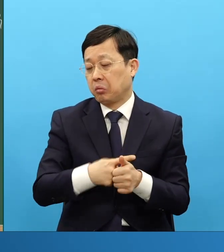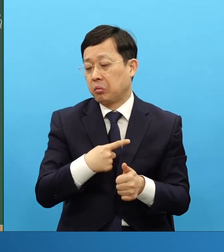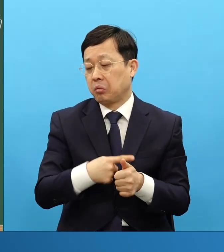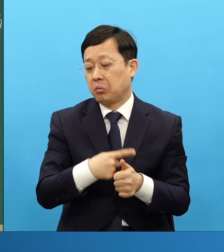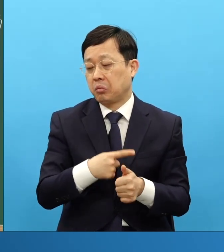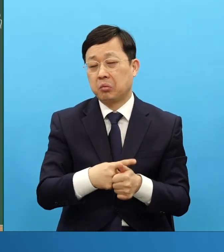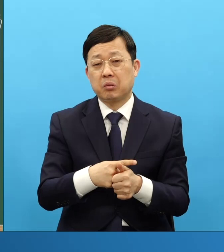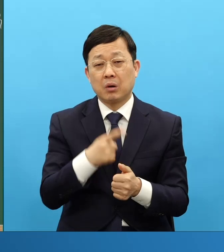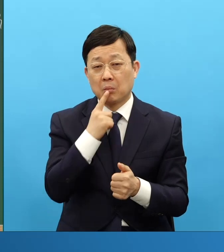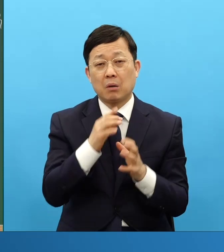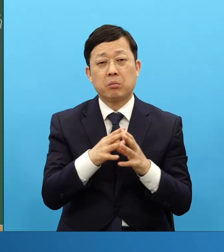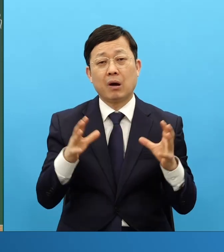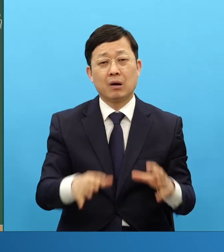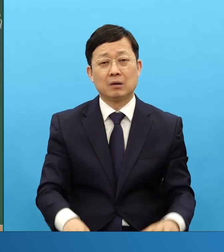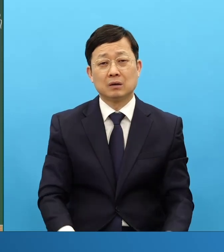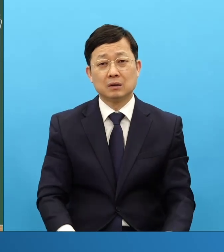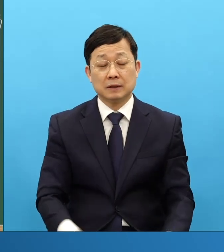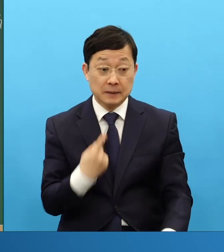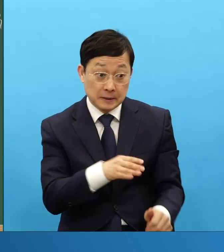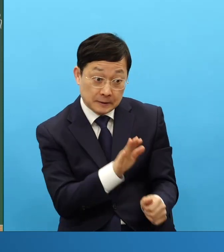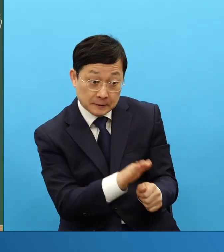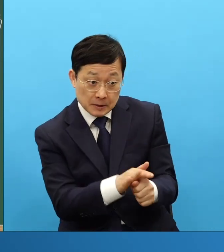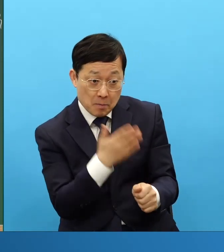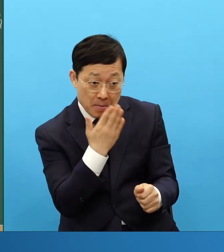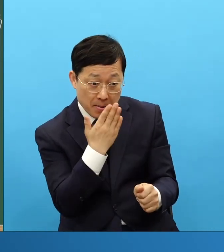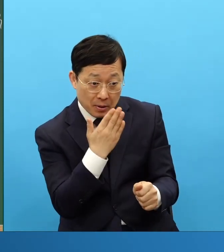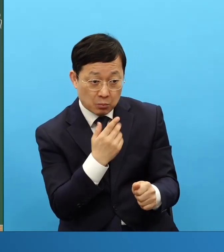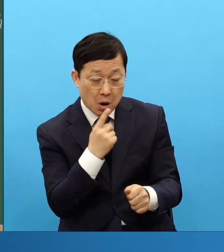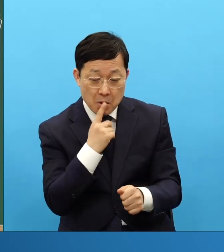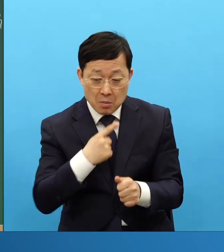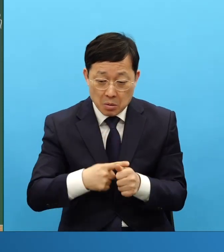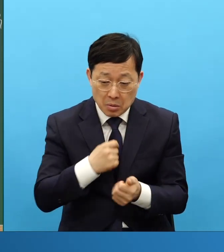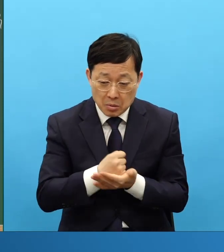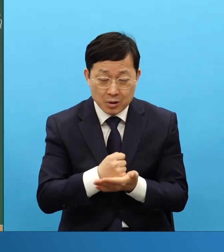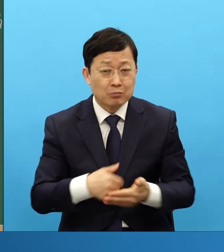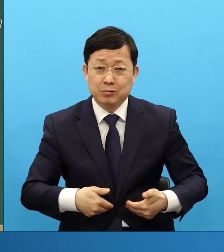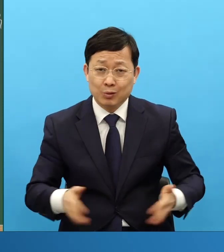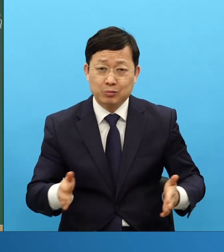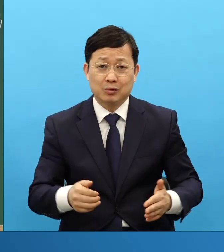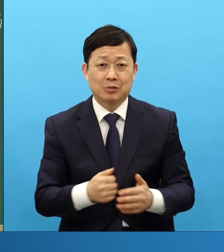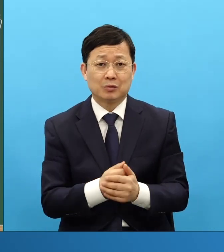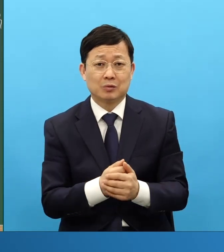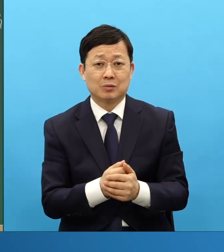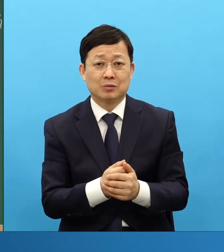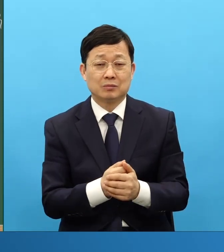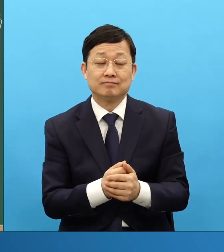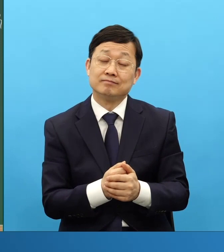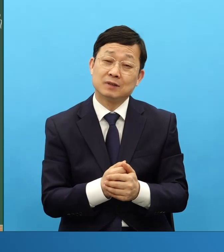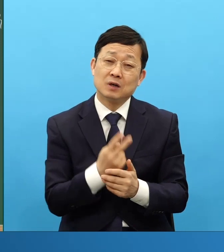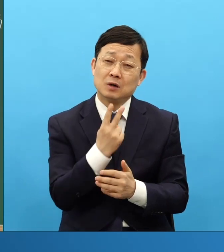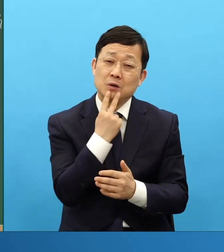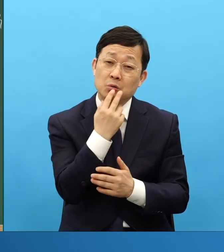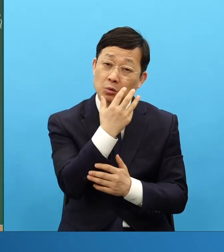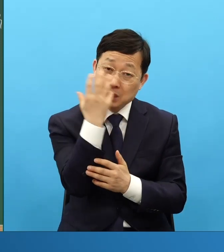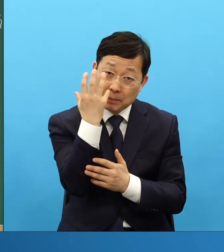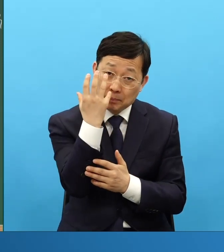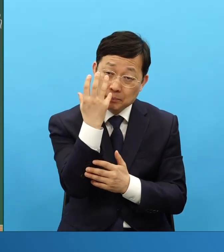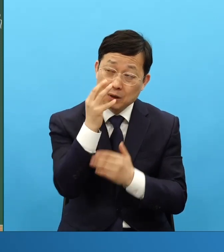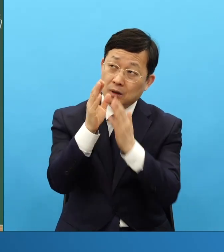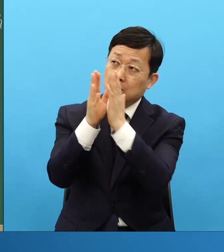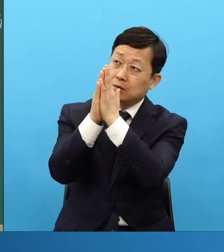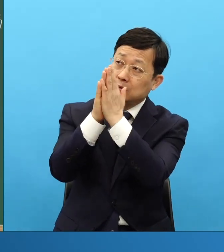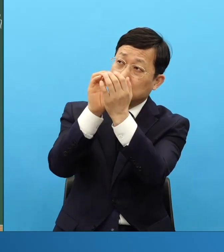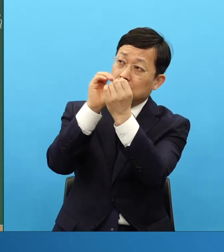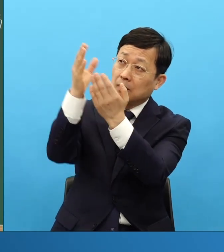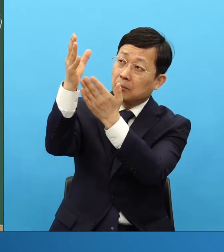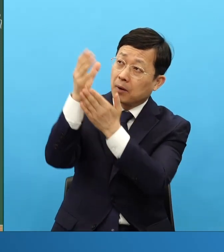actually criticize him behind his 도울 수 back. 있으면 소리할 필요가 없어. But if you can help him, then there's no reason to say anything. 요셉이 응답받으니까